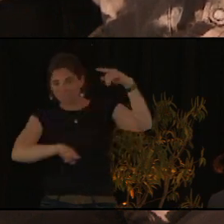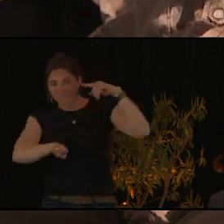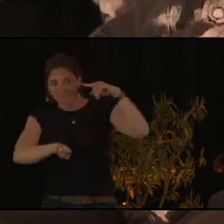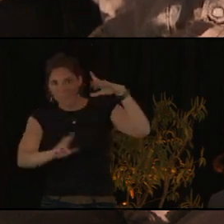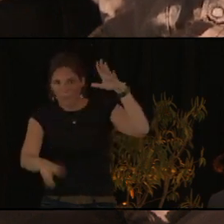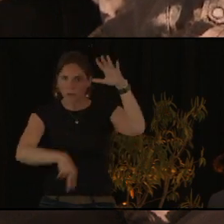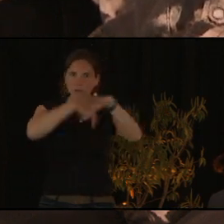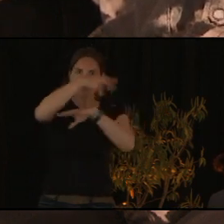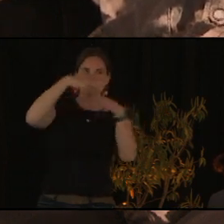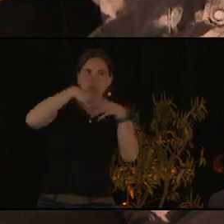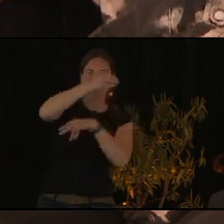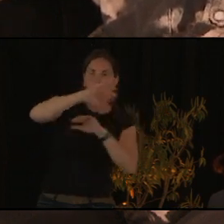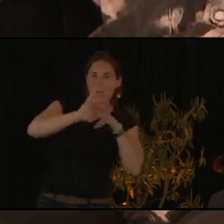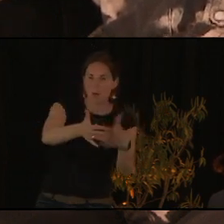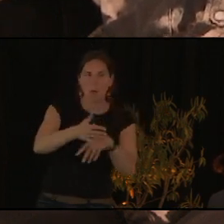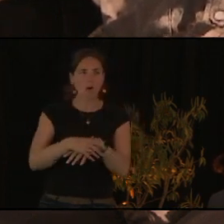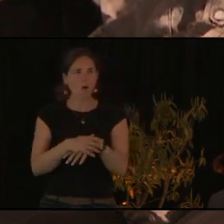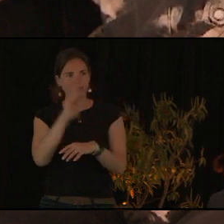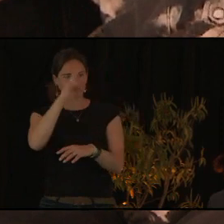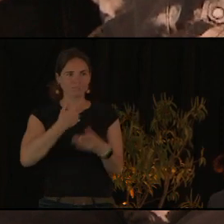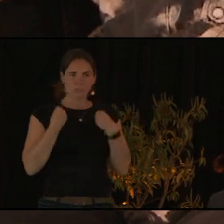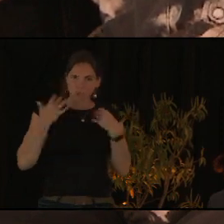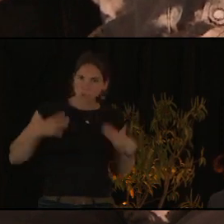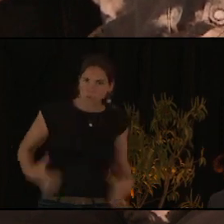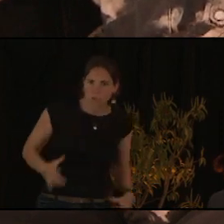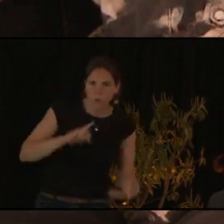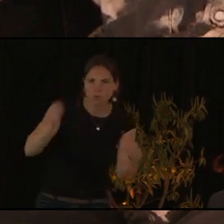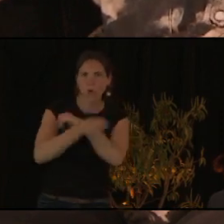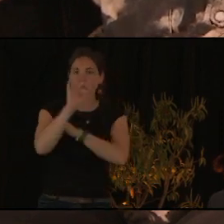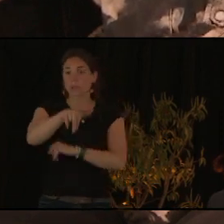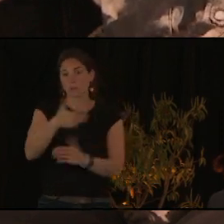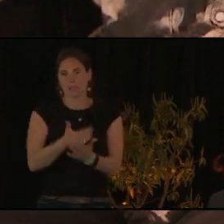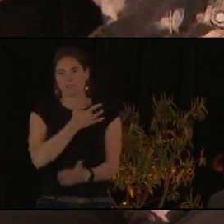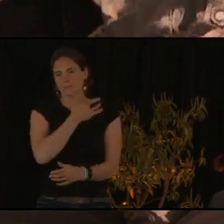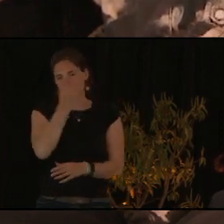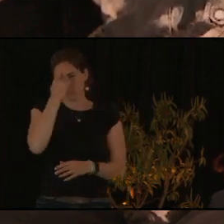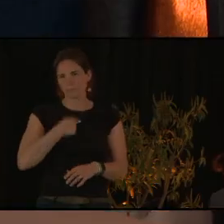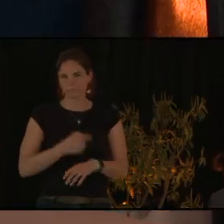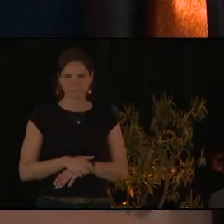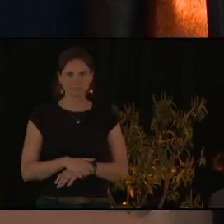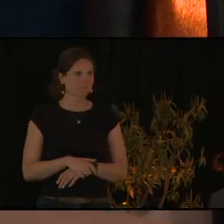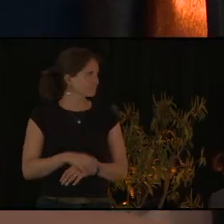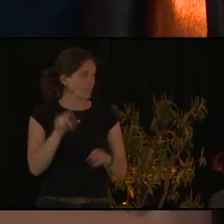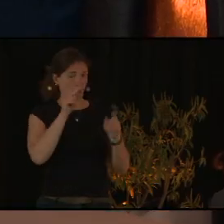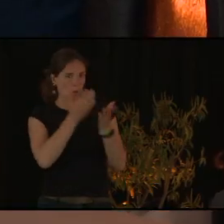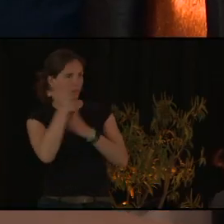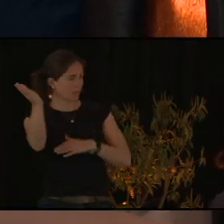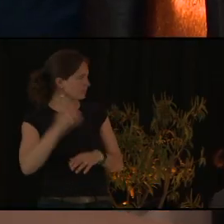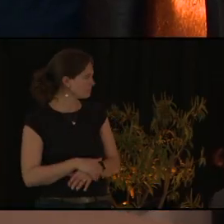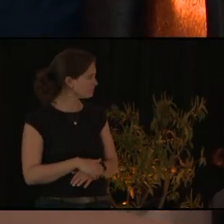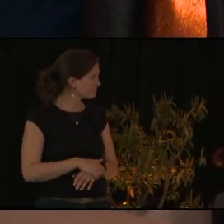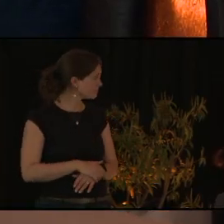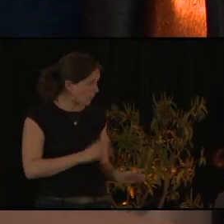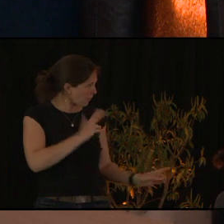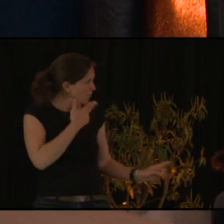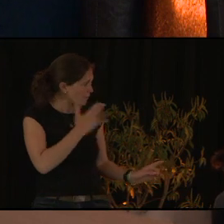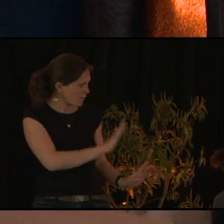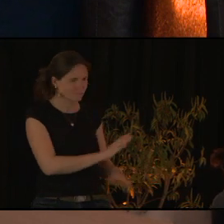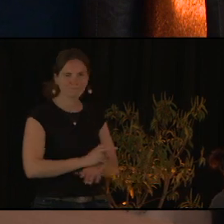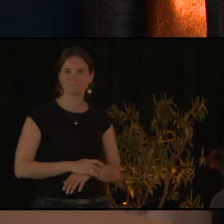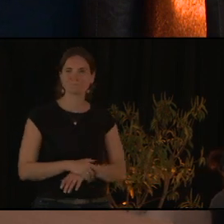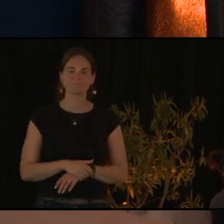remonte? Et puis, comment on en remonte, quoi? Est-ce qu'on en remonte métamorphosé, transformé? Voilà, c'est ça qui m'intéressait. J'ai un peu débordé. C'est magnifique. Non, mais c'est parfait.